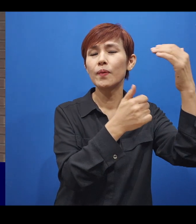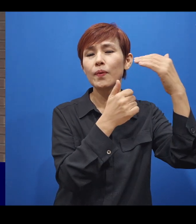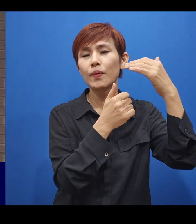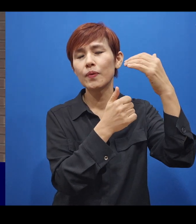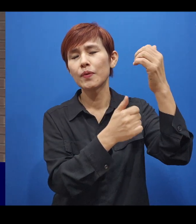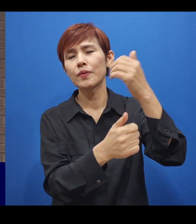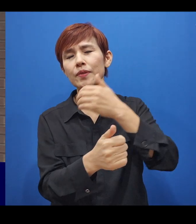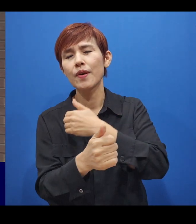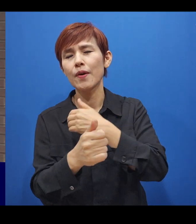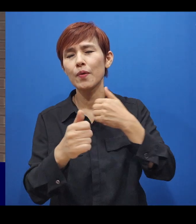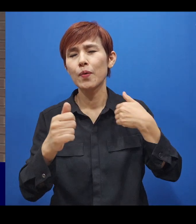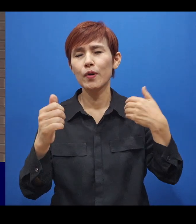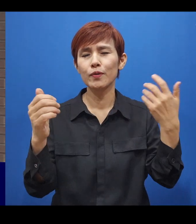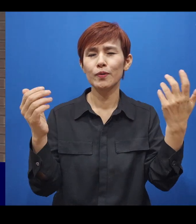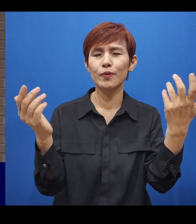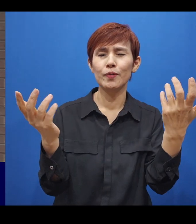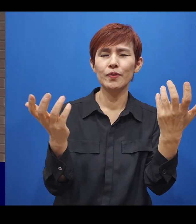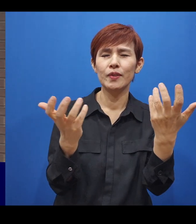불러주시고